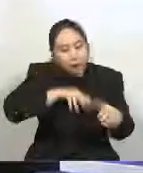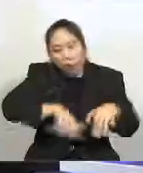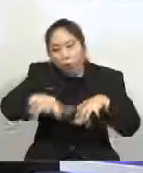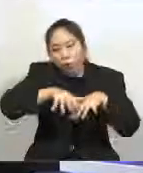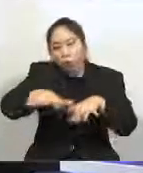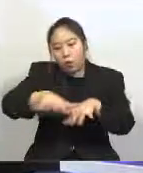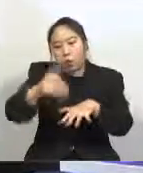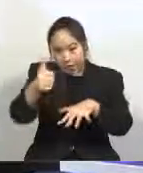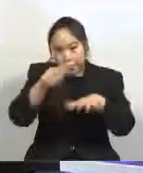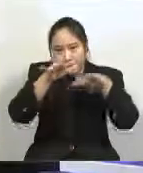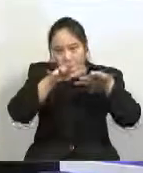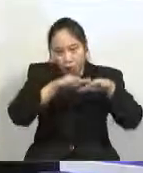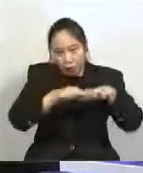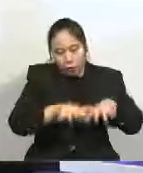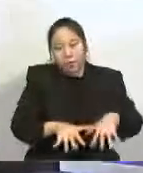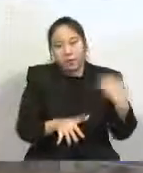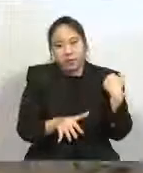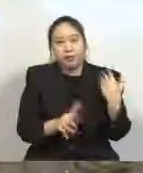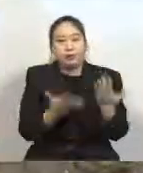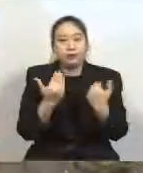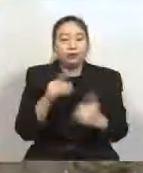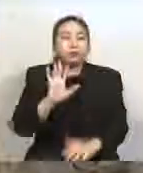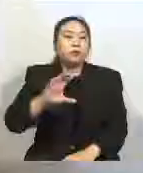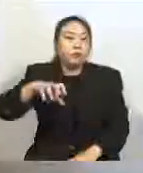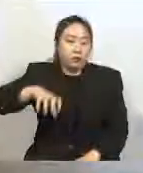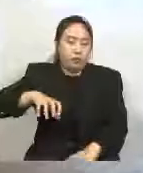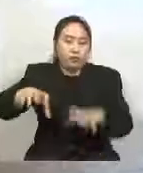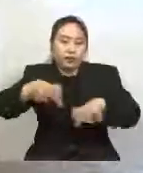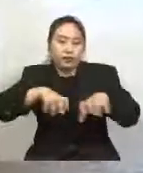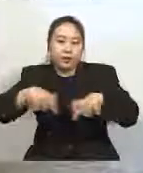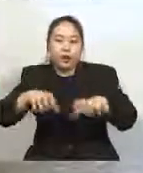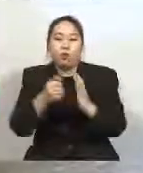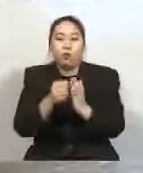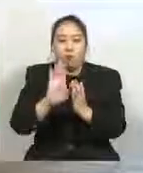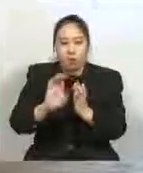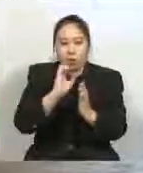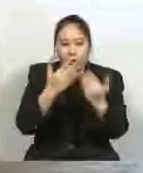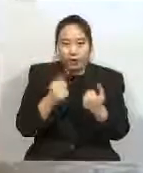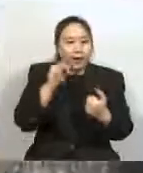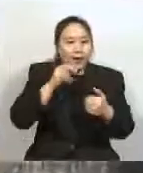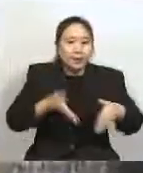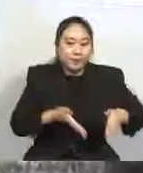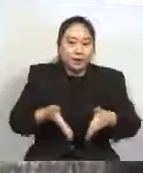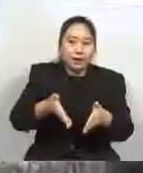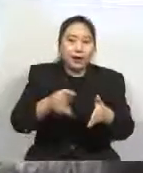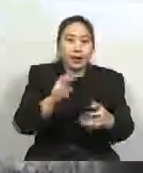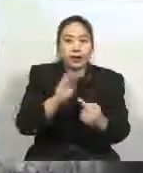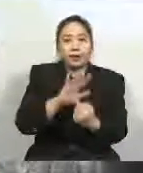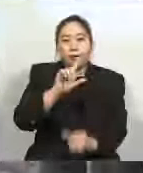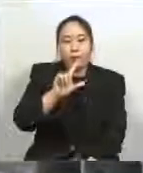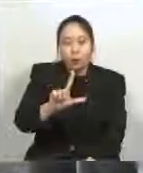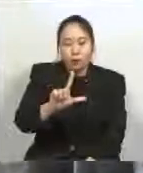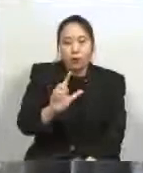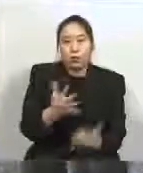องค่ะศูนย์บัญชาการเหตุการณ์ส่วนหน้าจังหวัดอุบลราชธานีได้รายงานระดับน้ำในแม่น้ำมูลสถานี